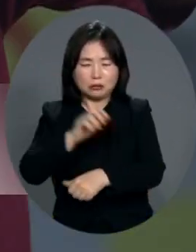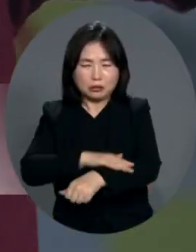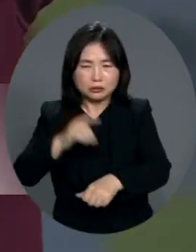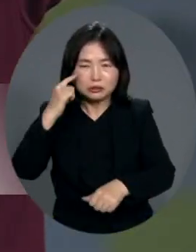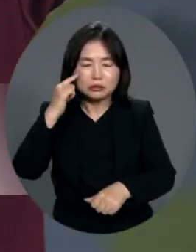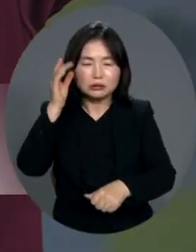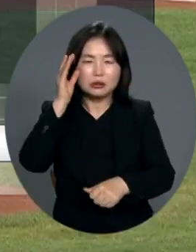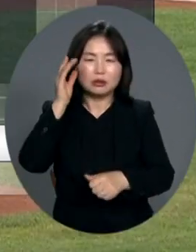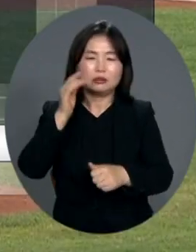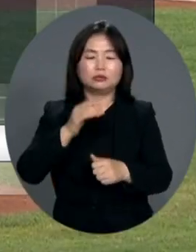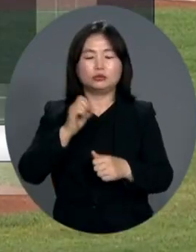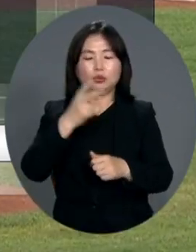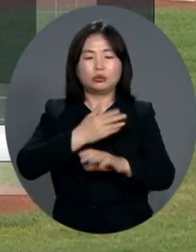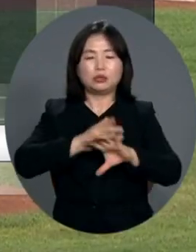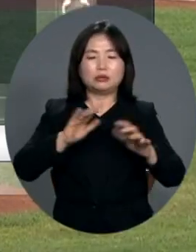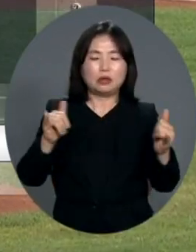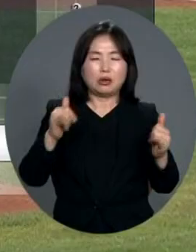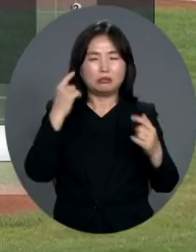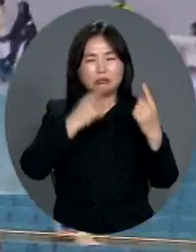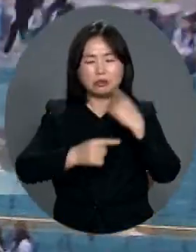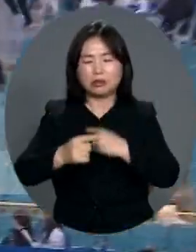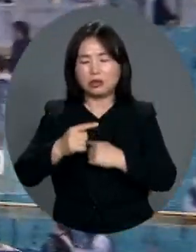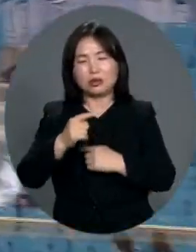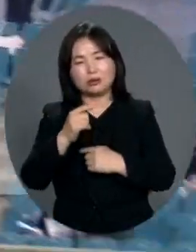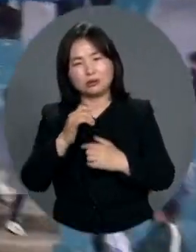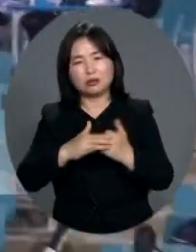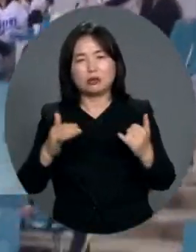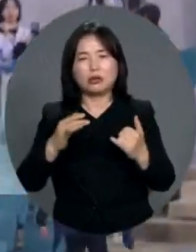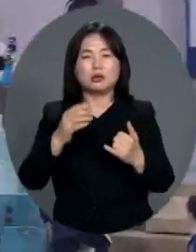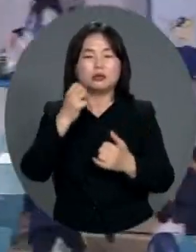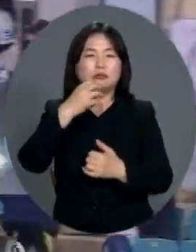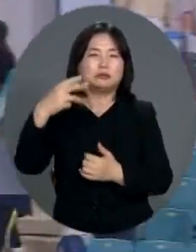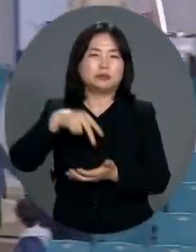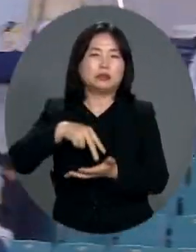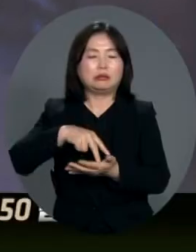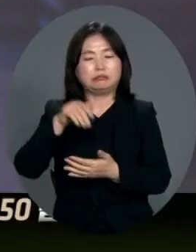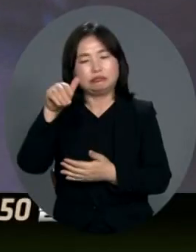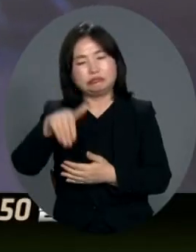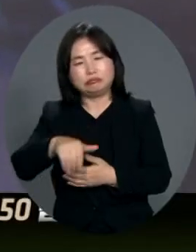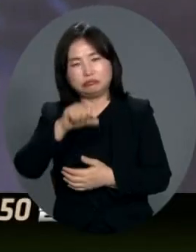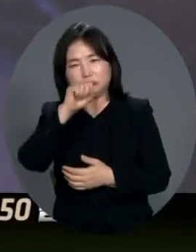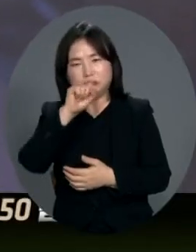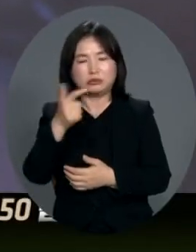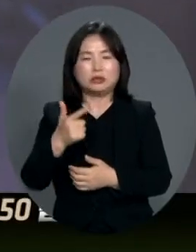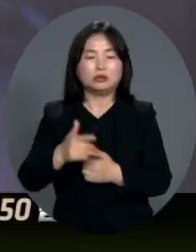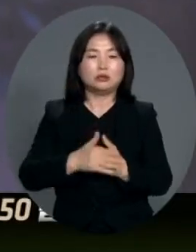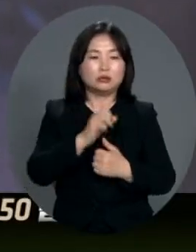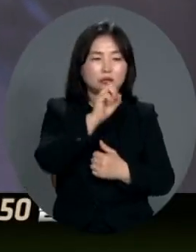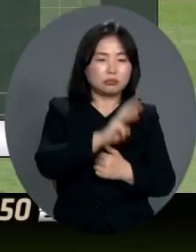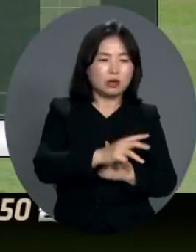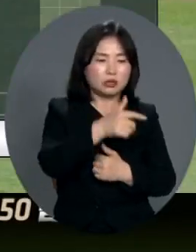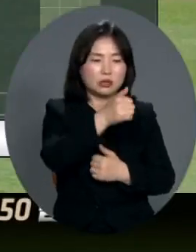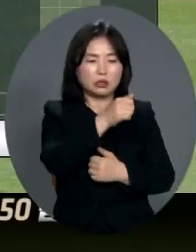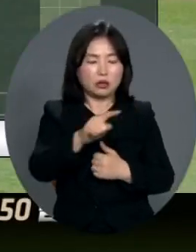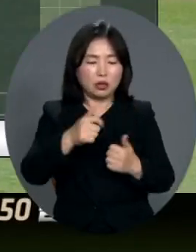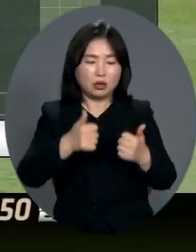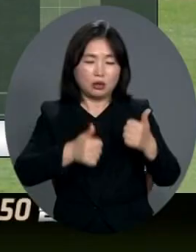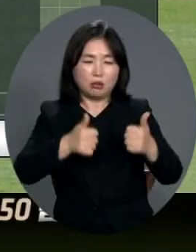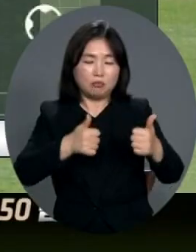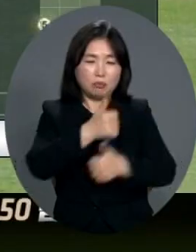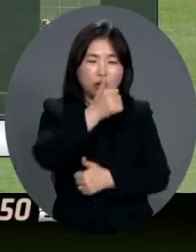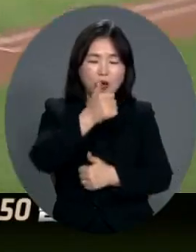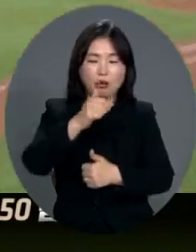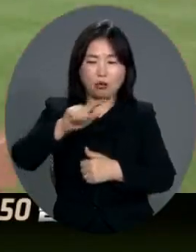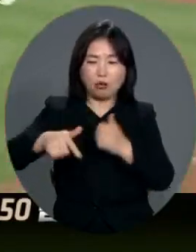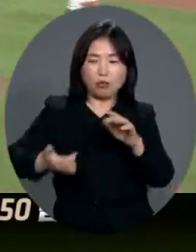않았고 외국인 선수의 부진에 부상 선수까지 많았던 삼성. 하지만 광주에서 거둔 기아전 2연승과 함께